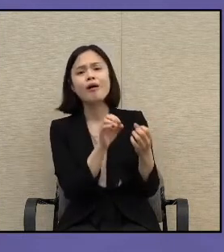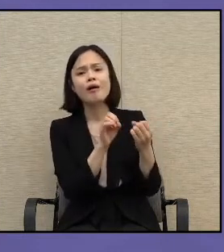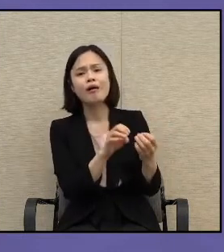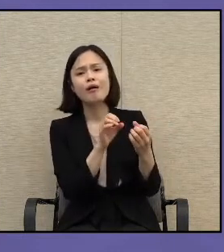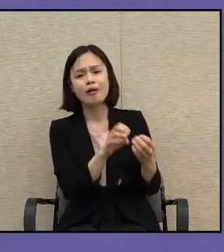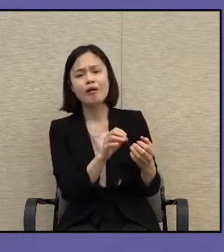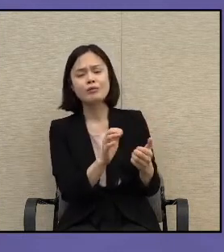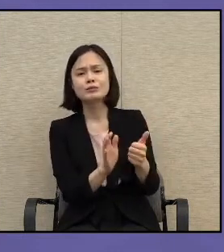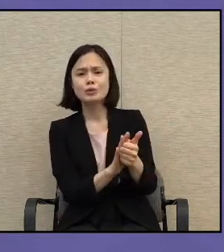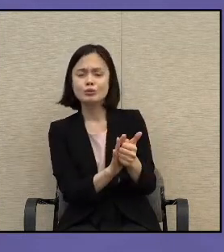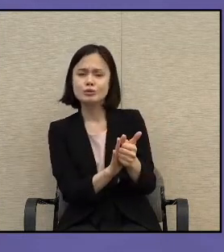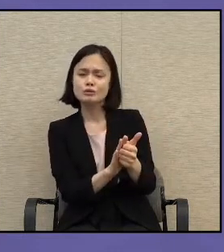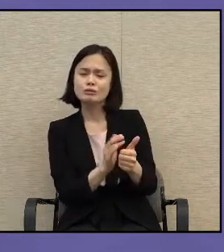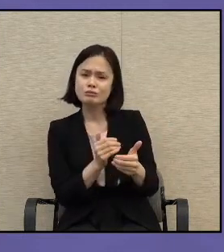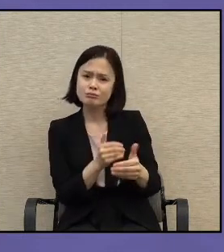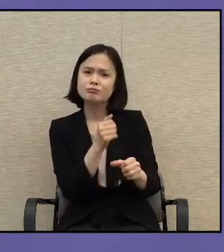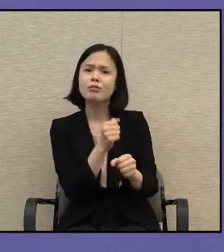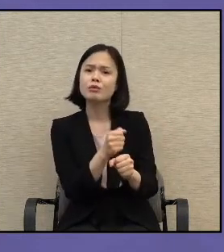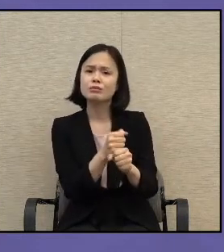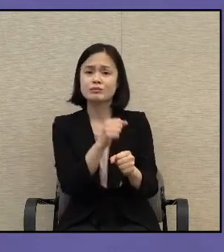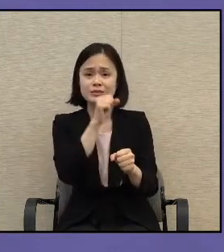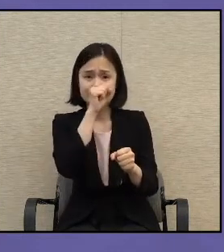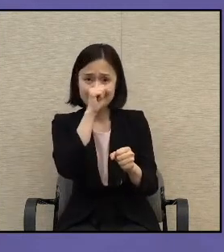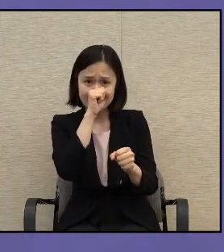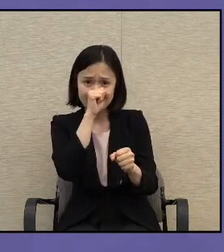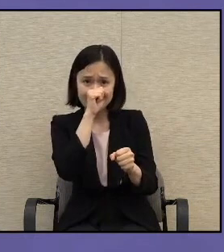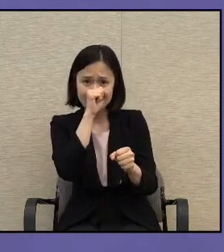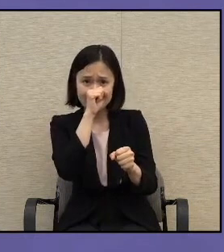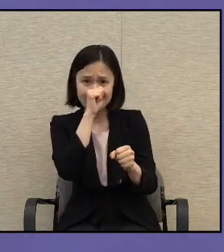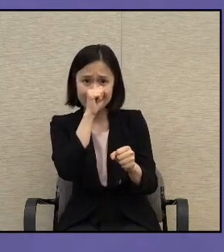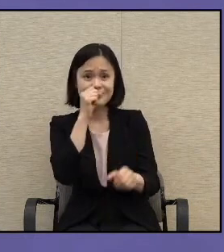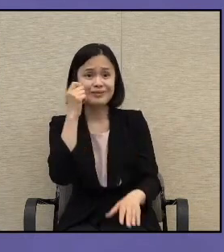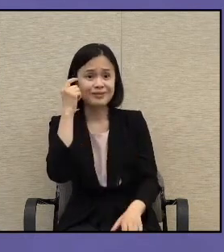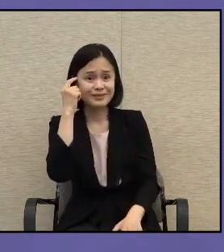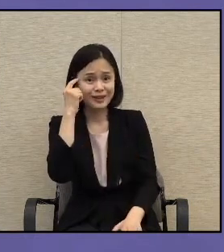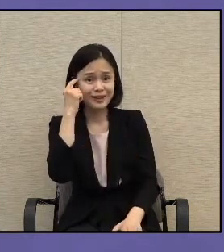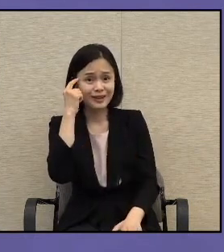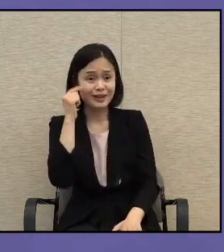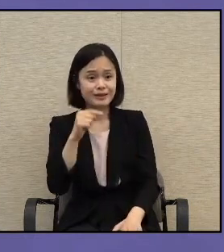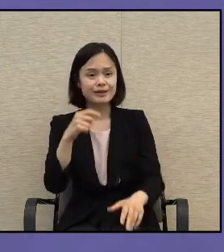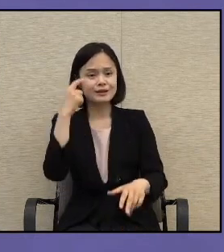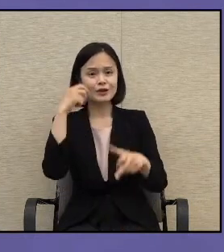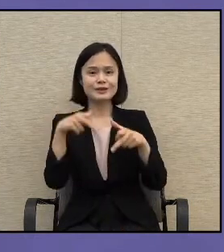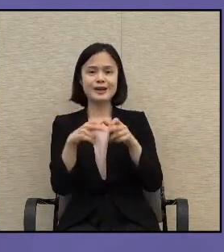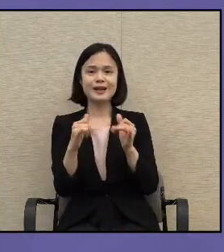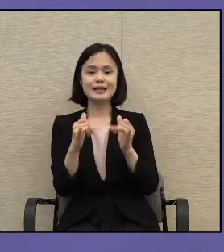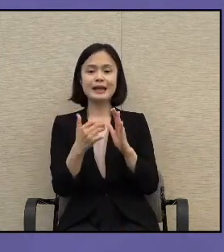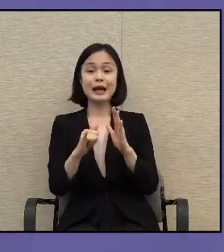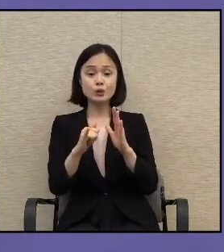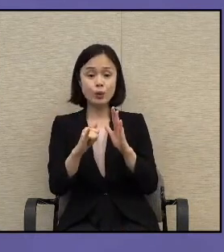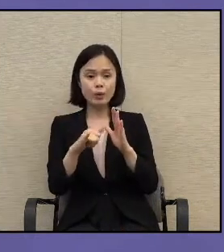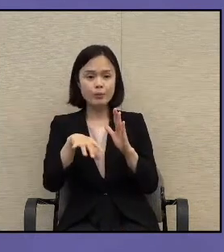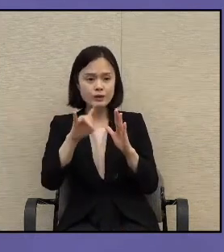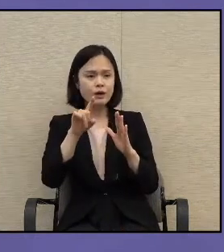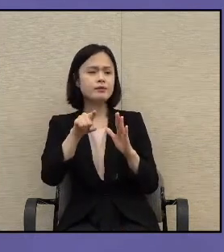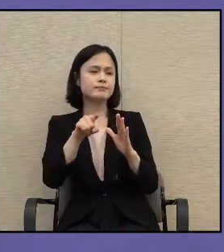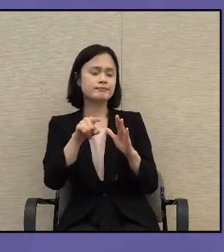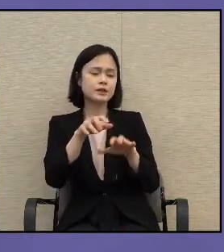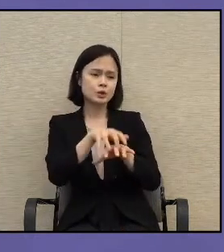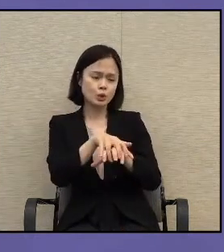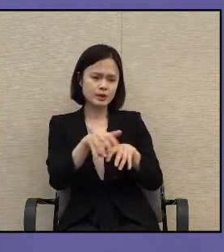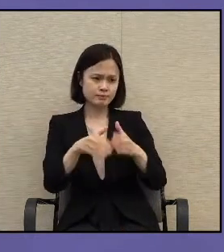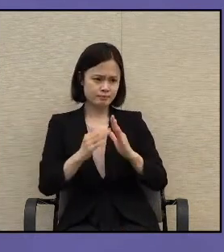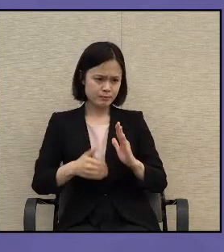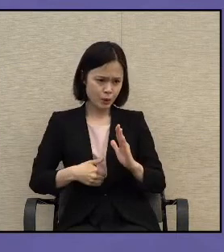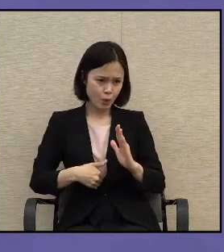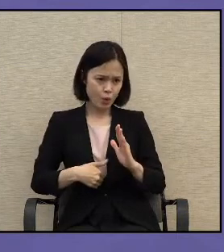단체 역시도 이제 스키즈오프레니아를 앓고 있었던 이제 가족들이 먼저 시작해서 50년째 이어온 단체였다라고 하고, 이와 같은